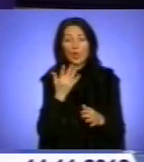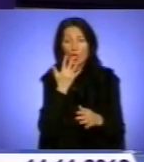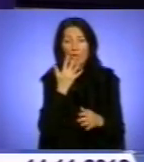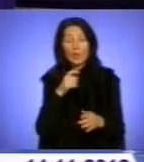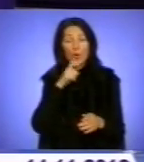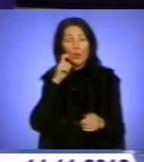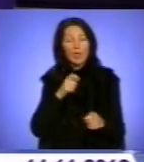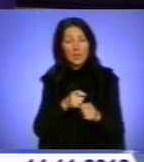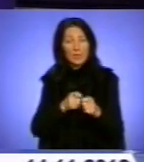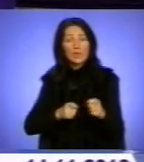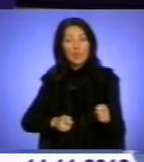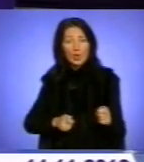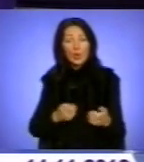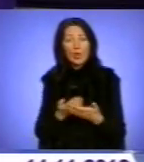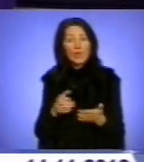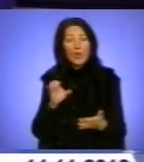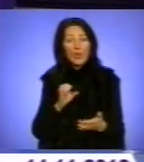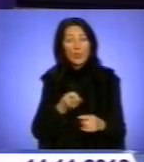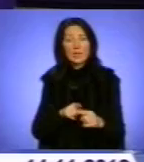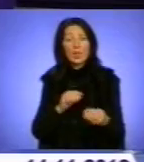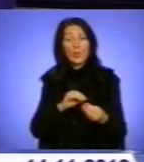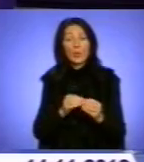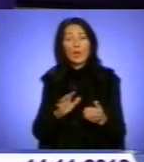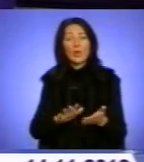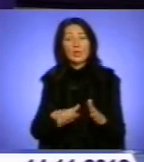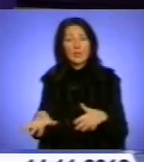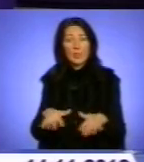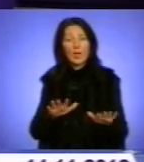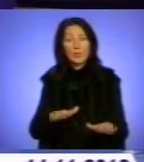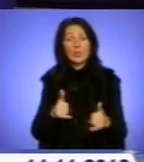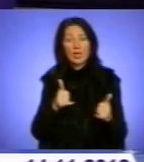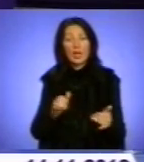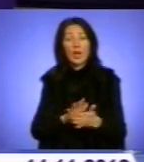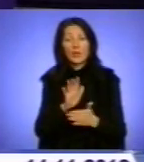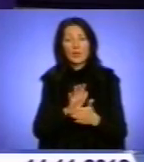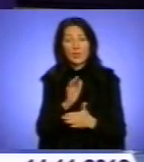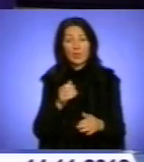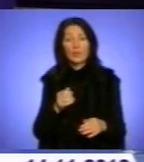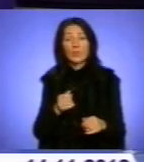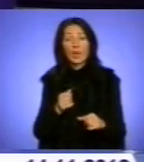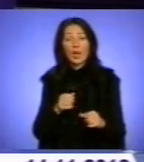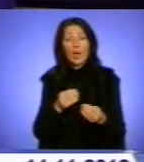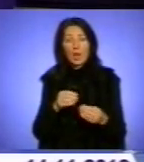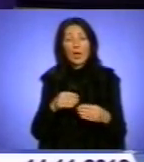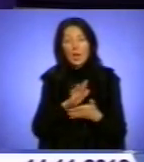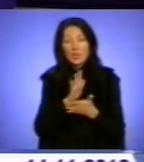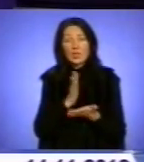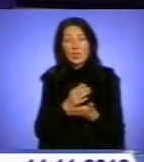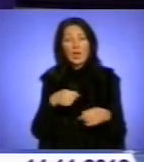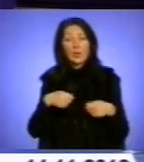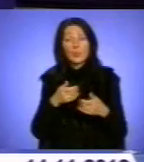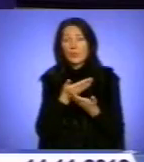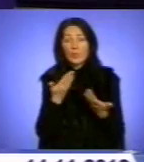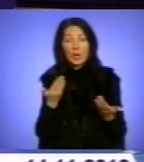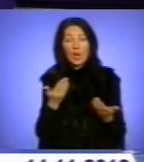принаймні в Європі. Ця проблема – слабке місце для видавців, адже продукція є, а реалізовувати її ніде. Робоча група, створена